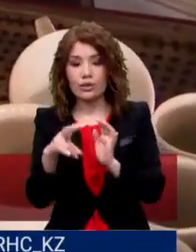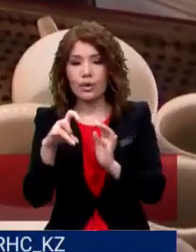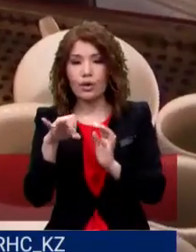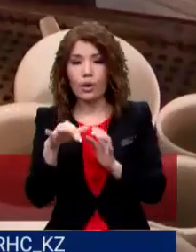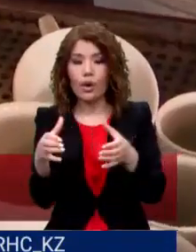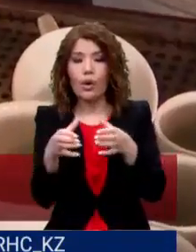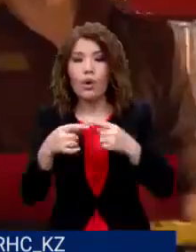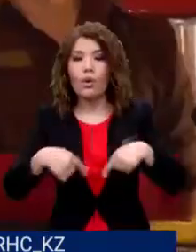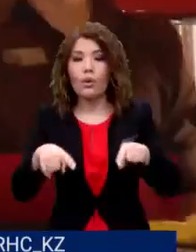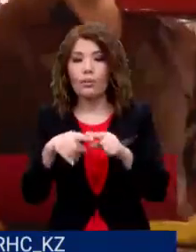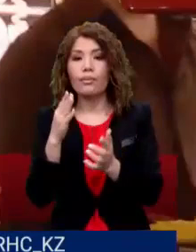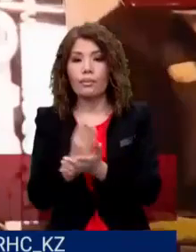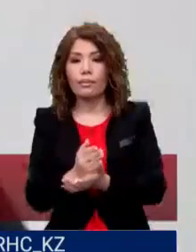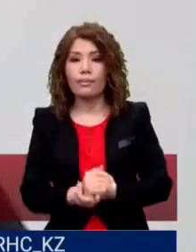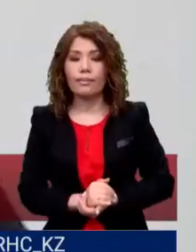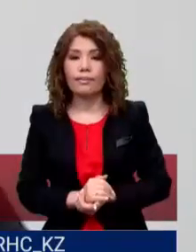қаржылық ұйым бар.